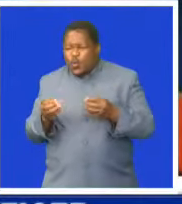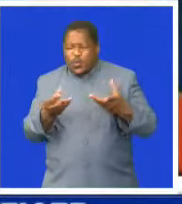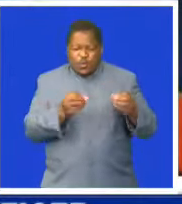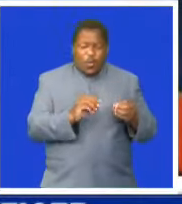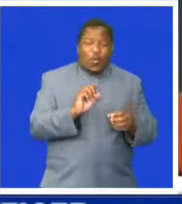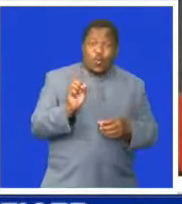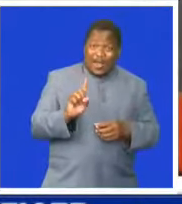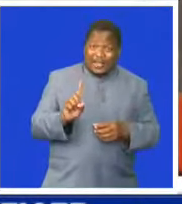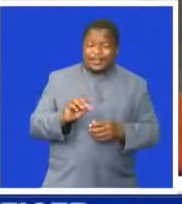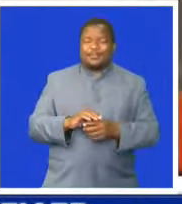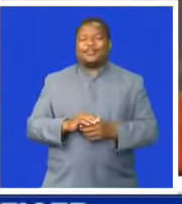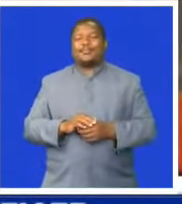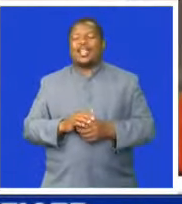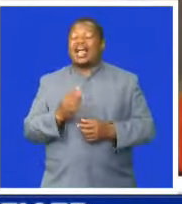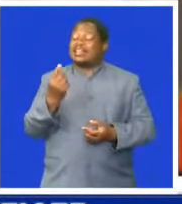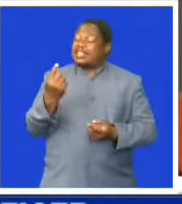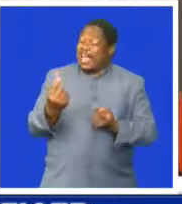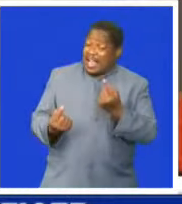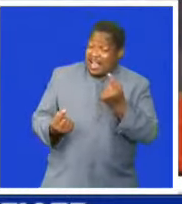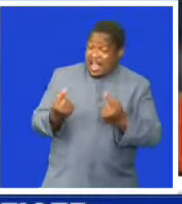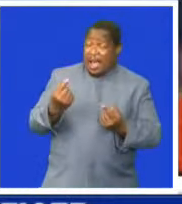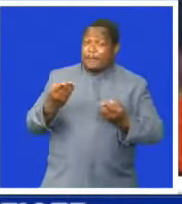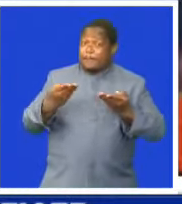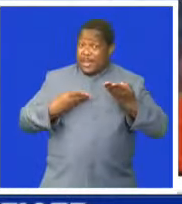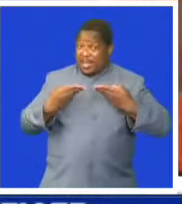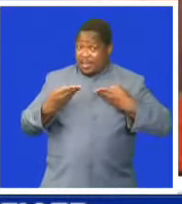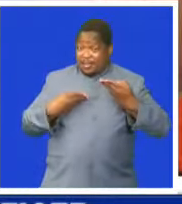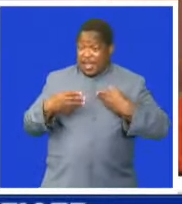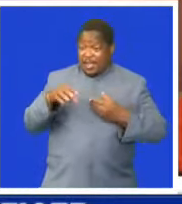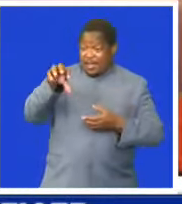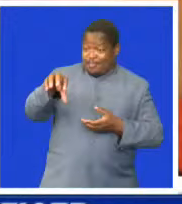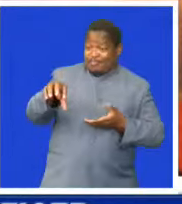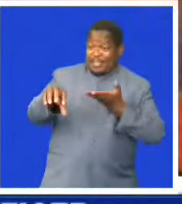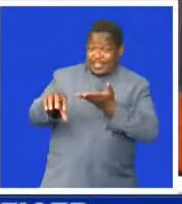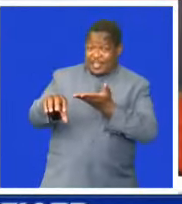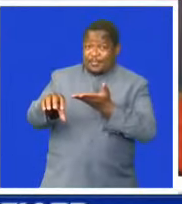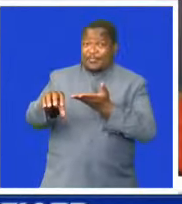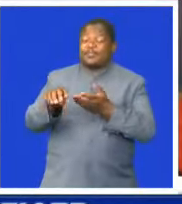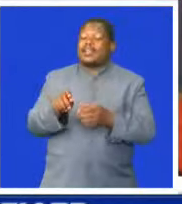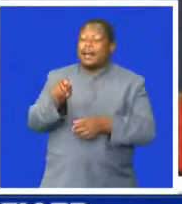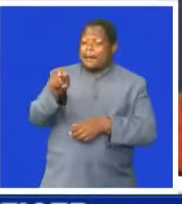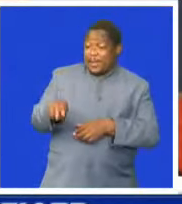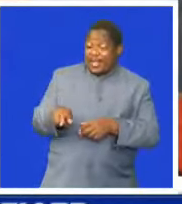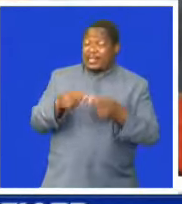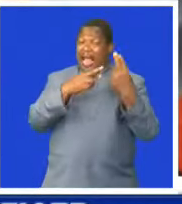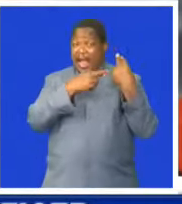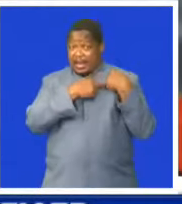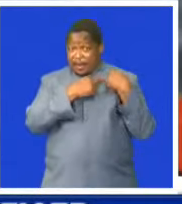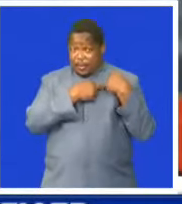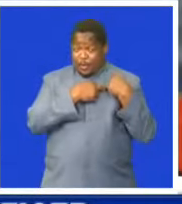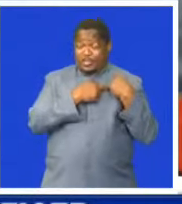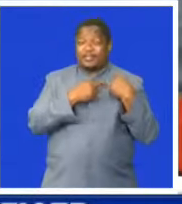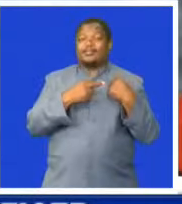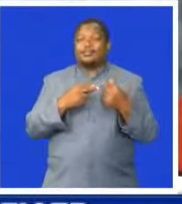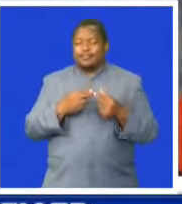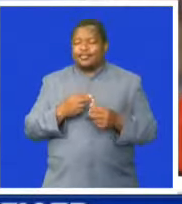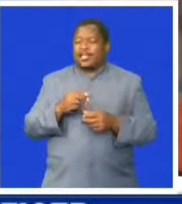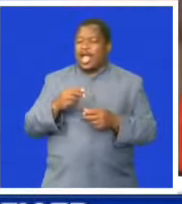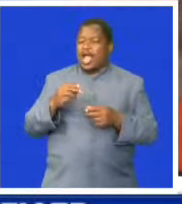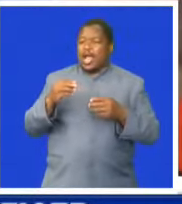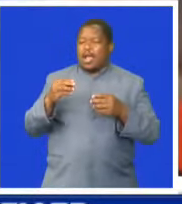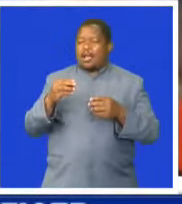ngalesinye isikhathi kuleyo ngaphana uthole ukuthi loyo public officer akusuye necessarily umuntu